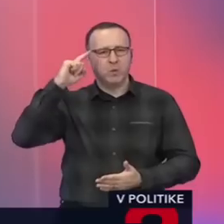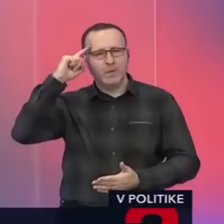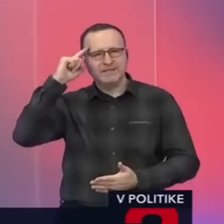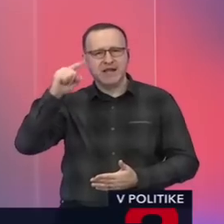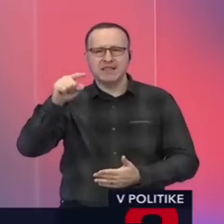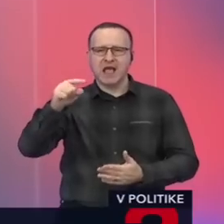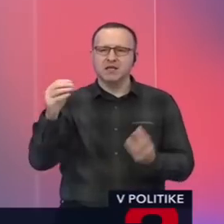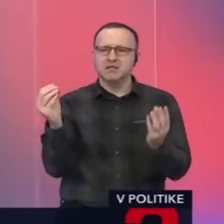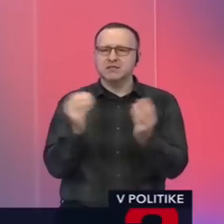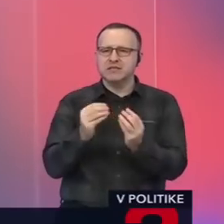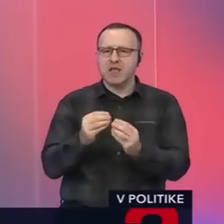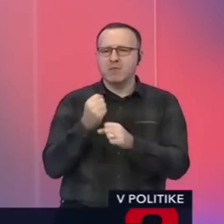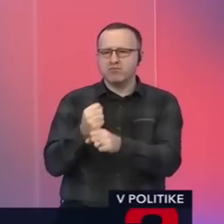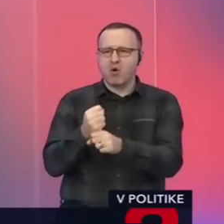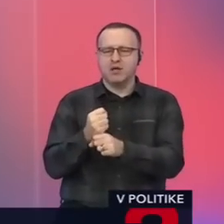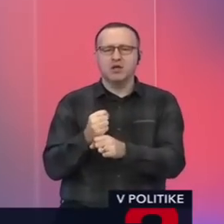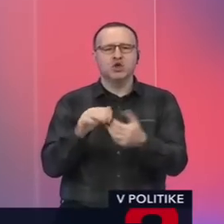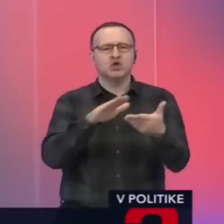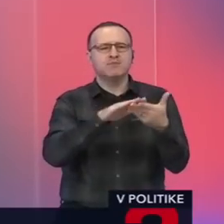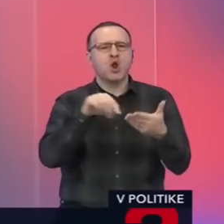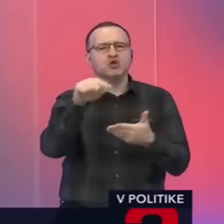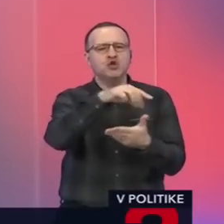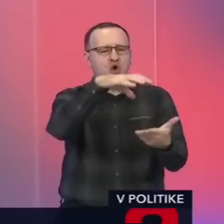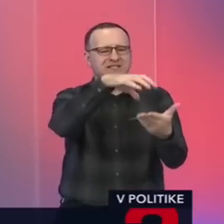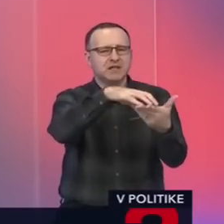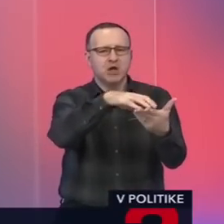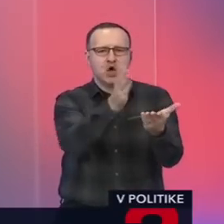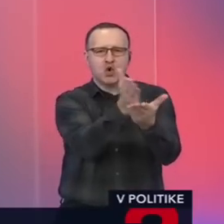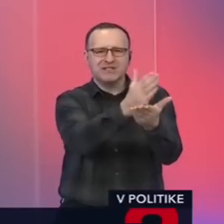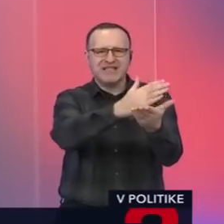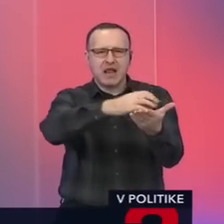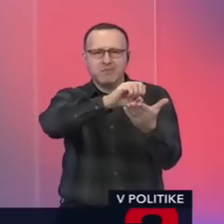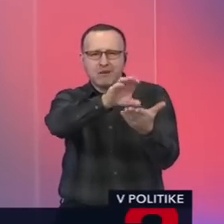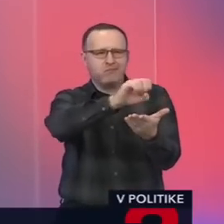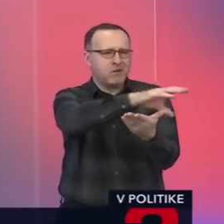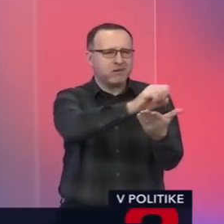vedenia boja bolo rozložiť spoločnosť, a teda protivníka zvnútra,